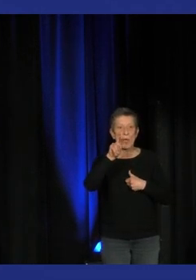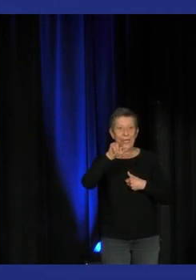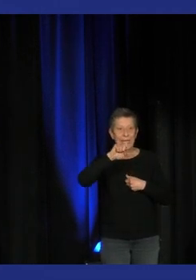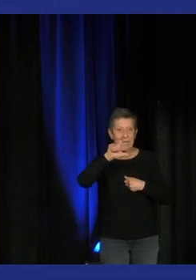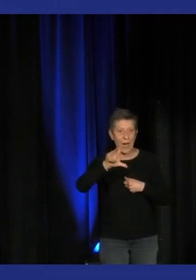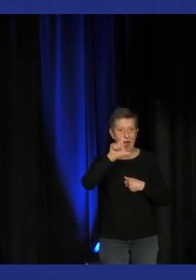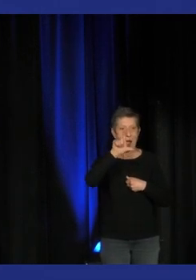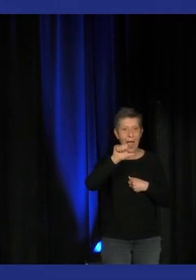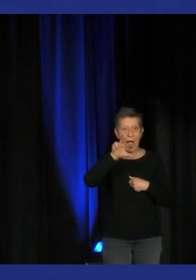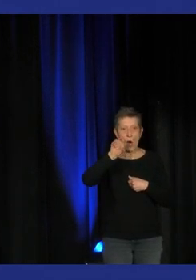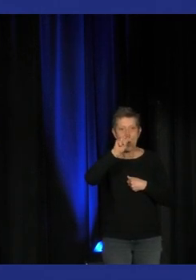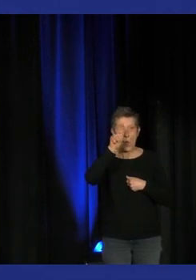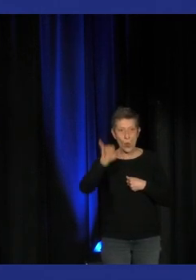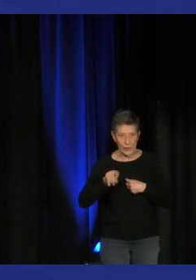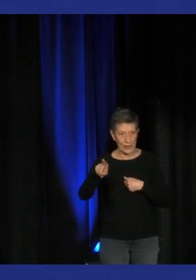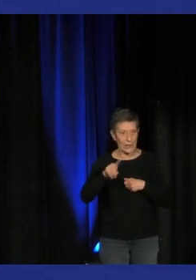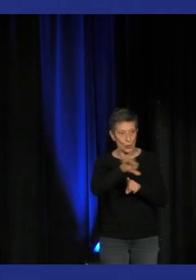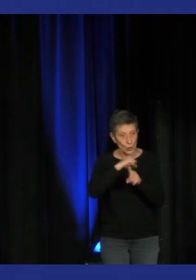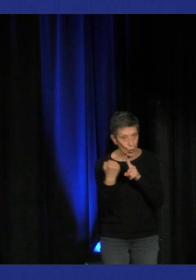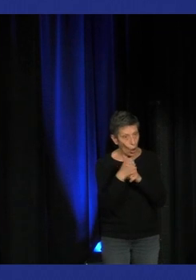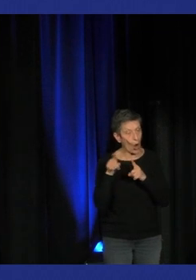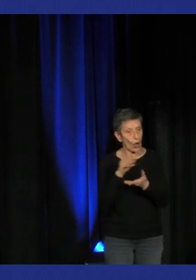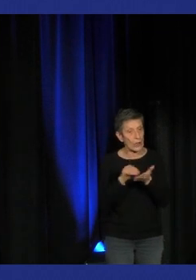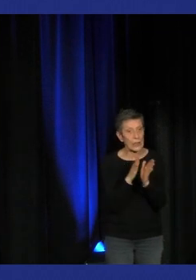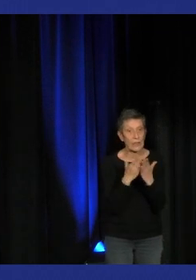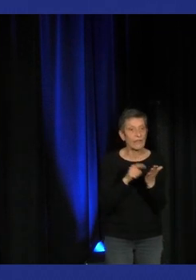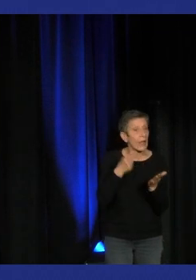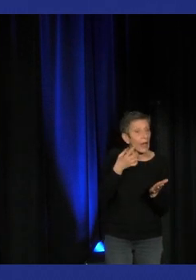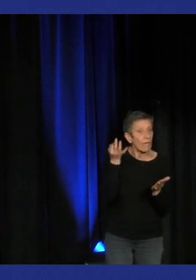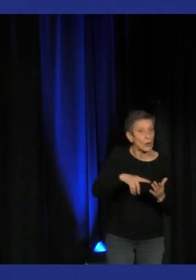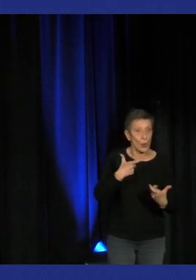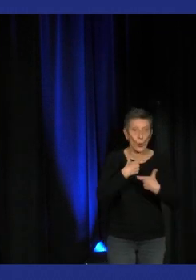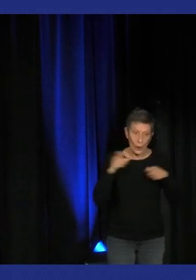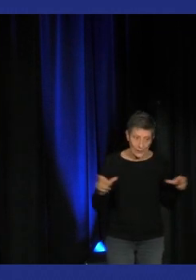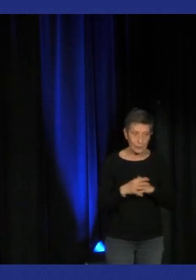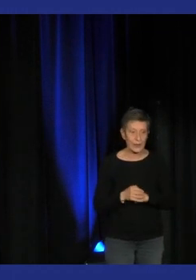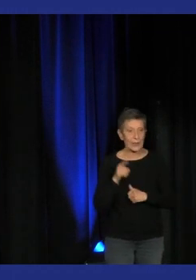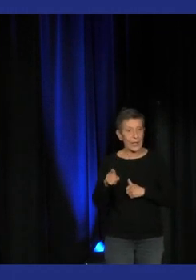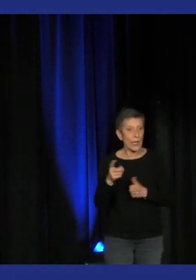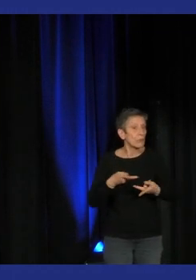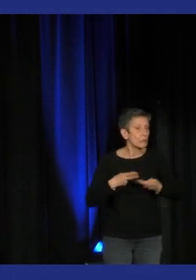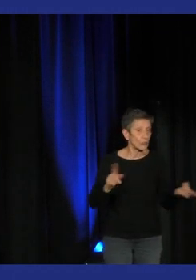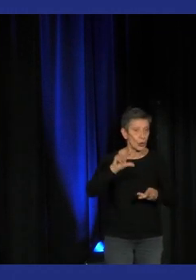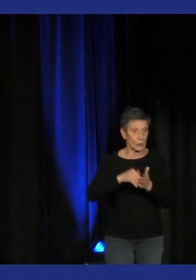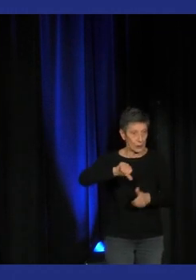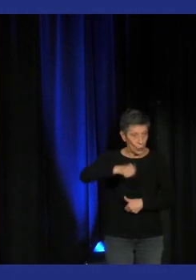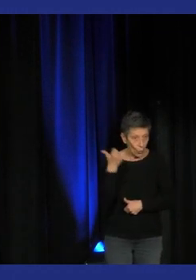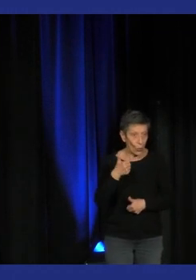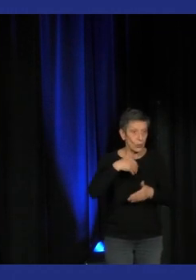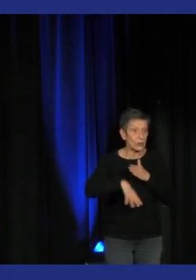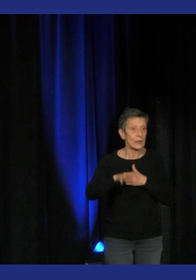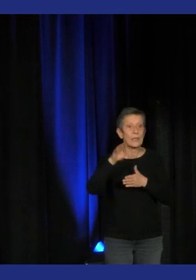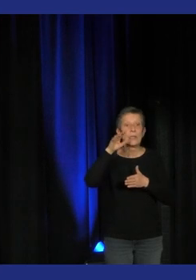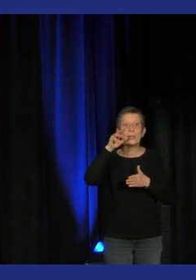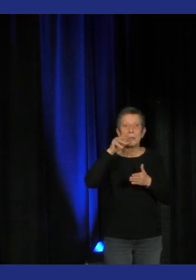donc qui est sociologue, autrice de l'ouvrage « L'invention de l'accessibilité » qui est paru en 2011 aux presses universitaires